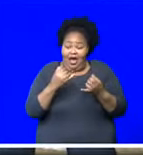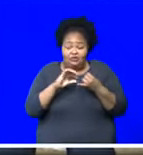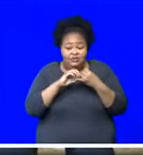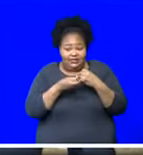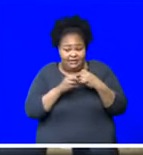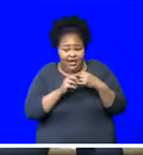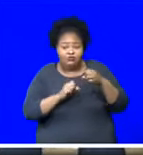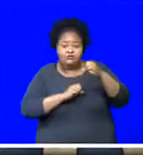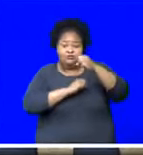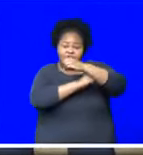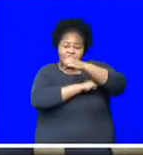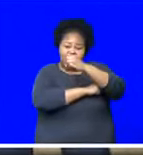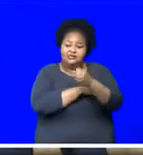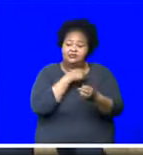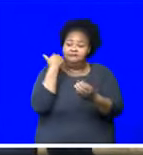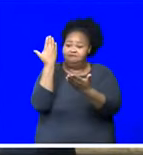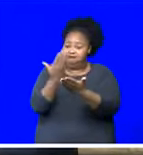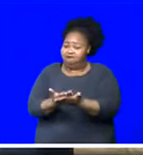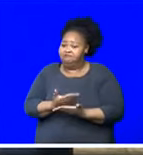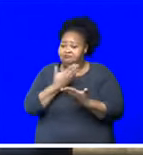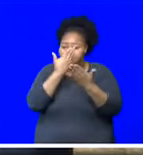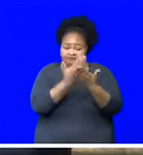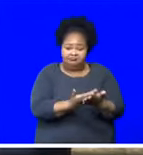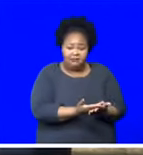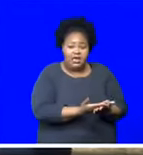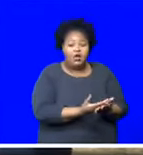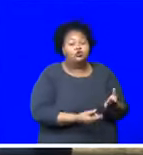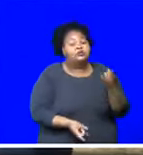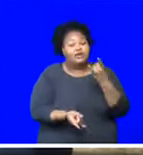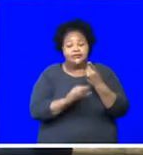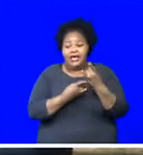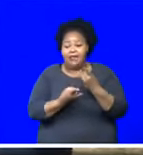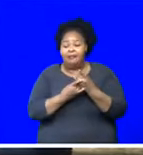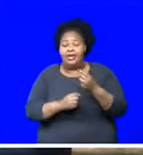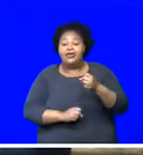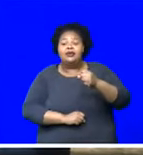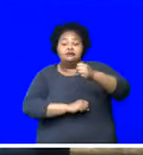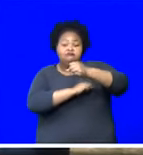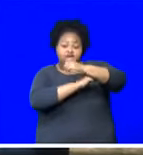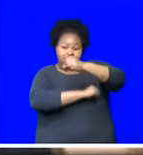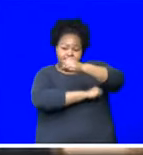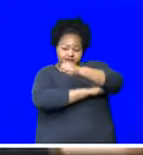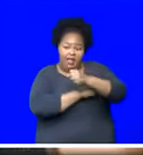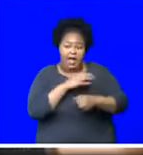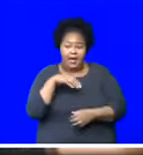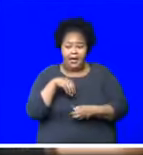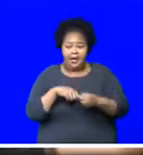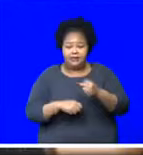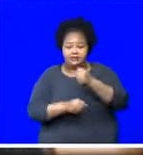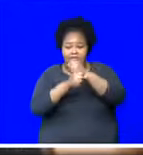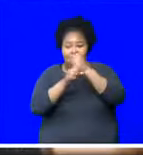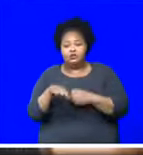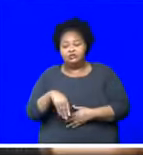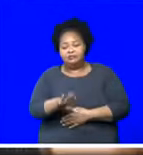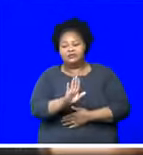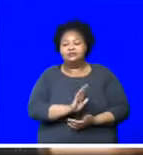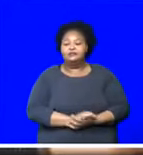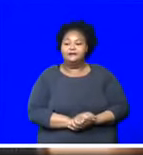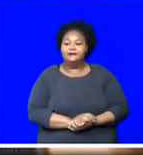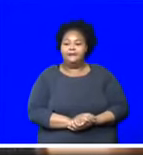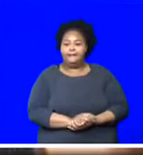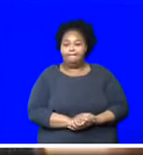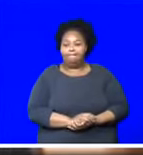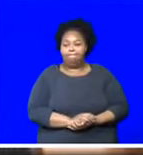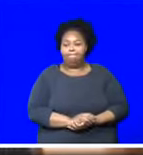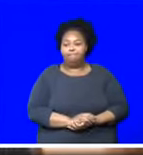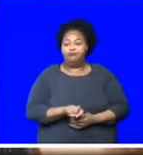siphembe lapha nalapha ekuhloleni ti tiponsa. Ngoba kuthembisa nje emalungeni kuse umdlalo utaba